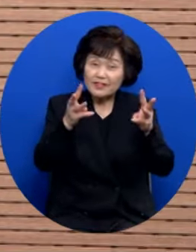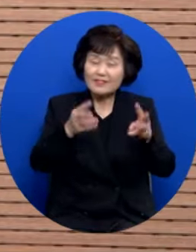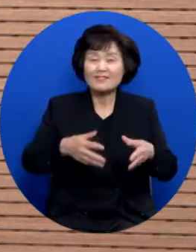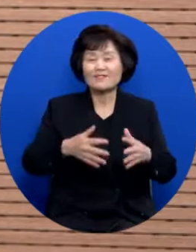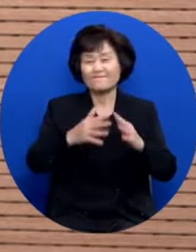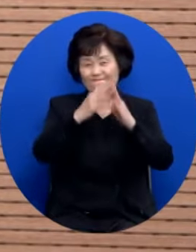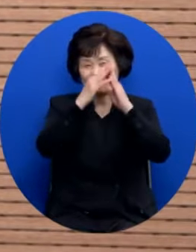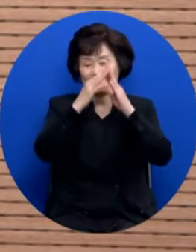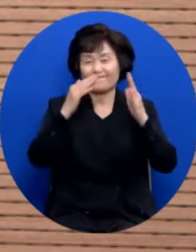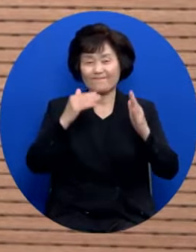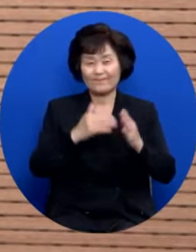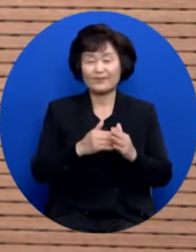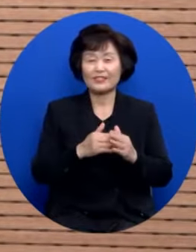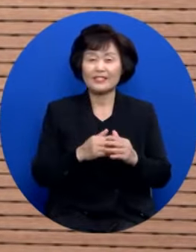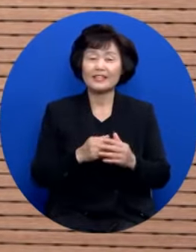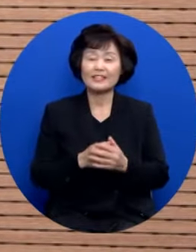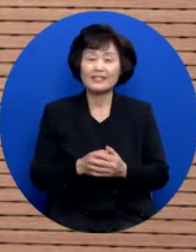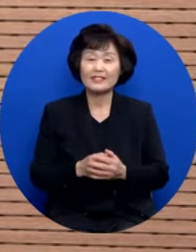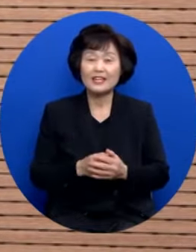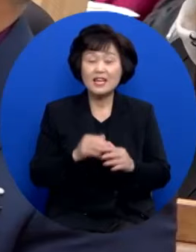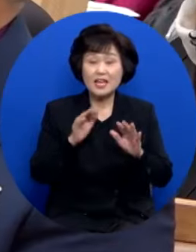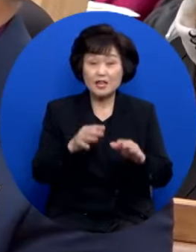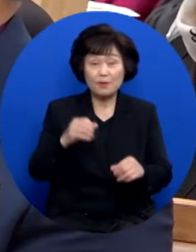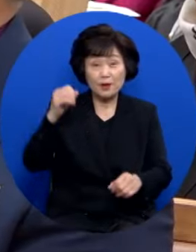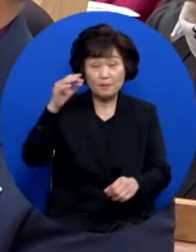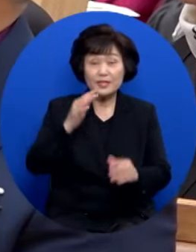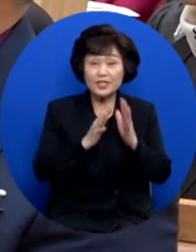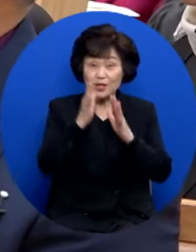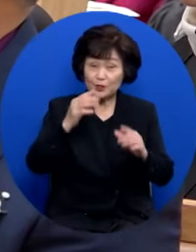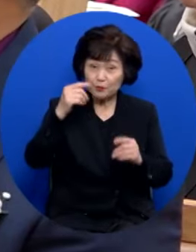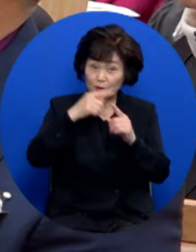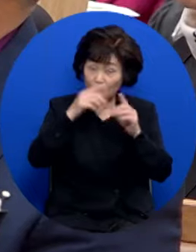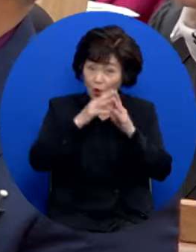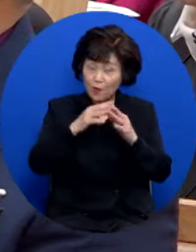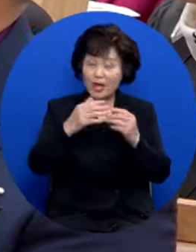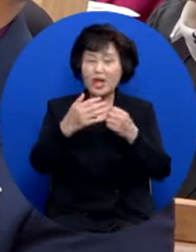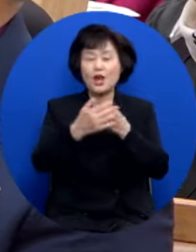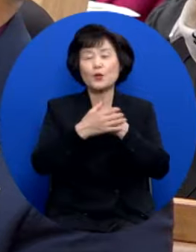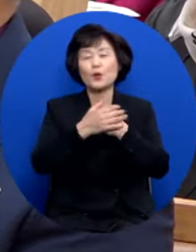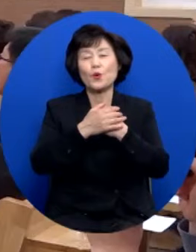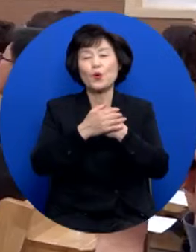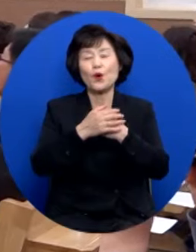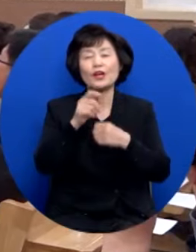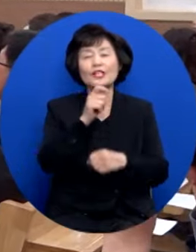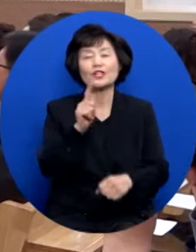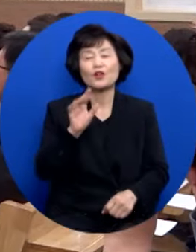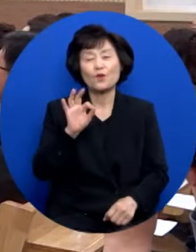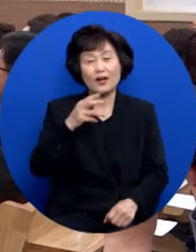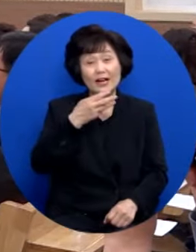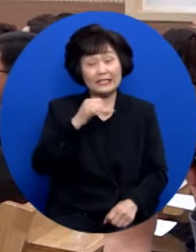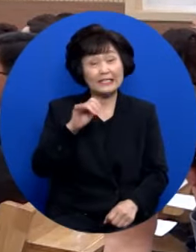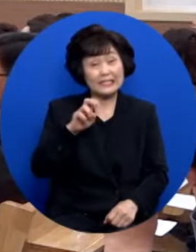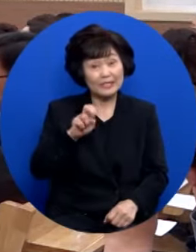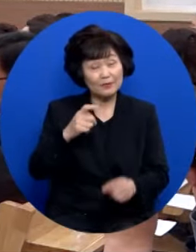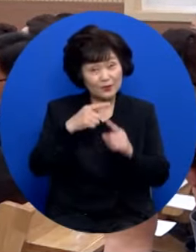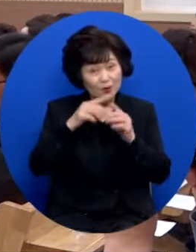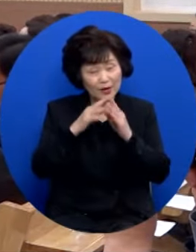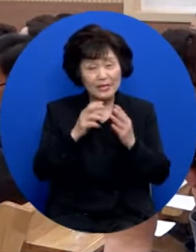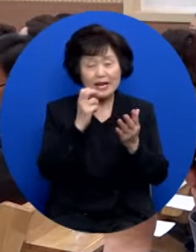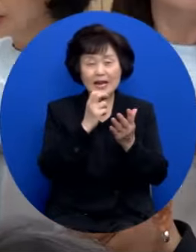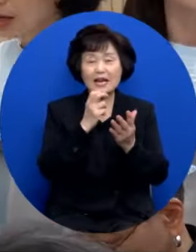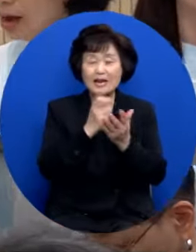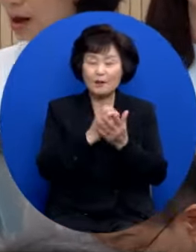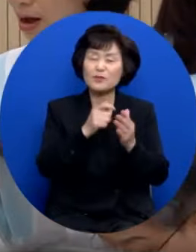지어졌습니다. 한편 이번 빛의숲교회 건축에 지원을 아끼지 않은 광림교회는